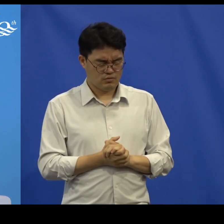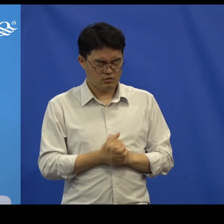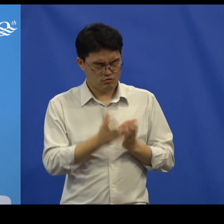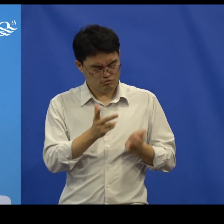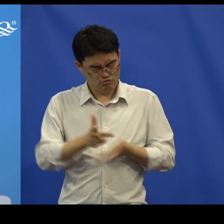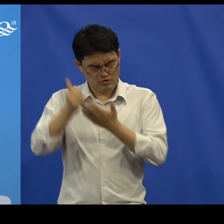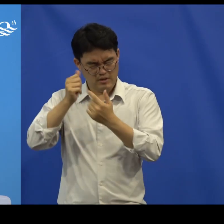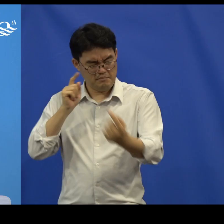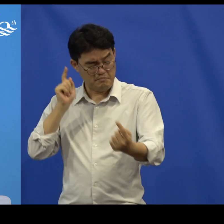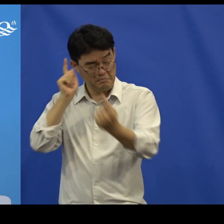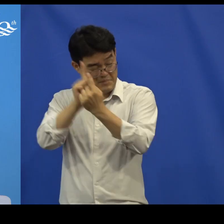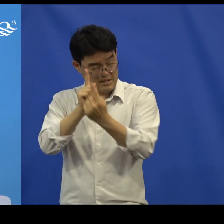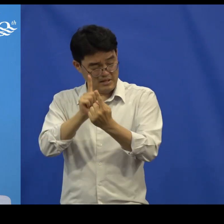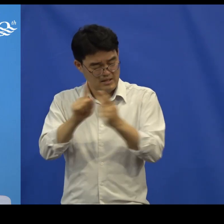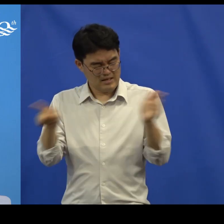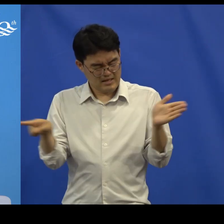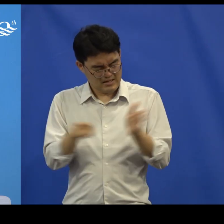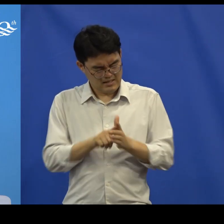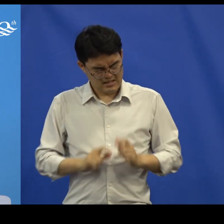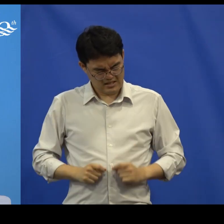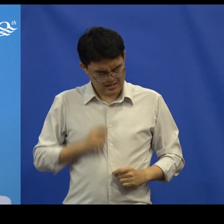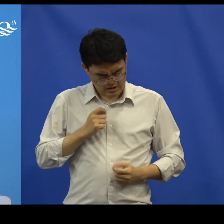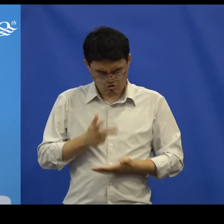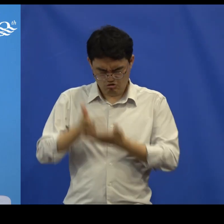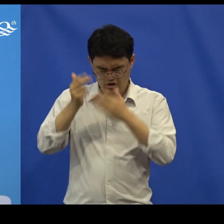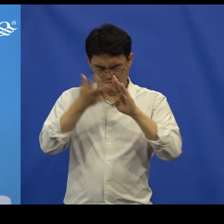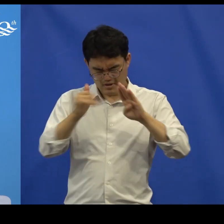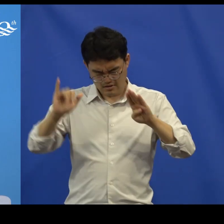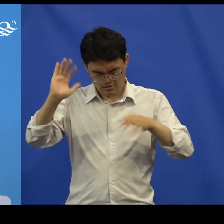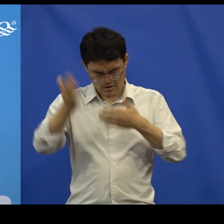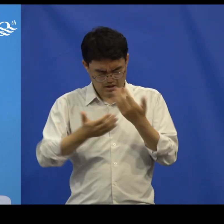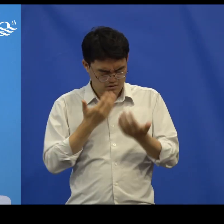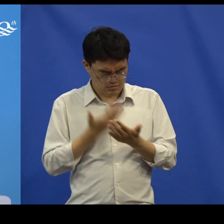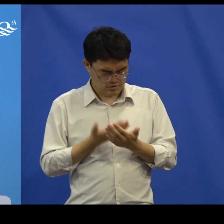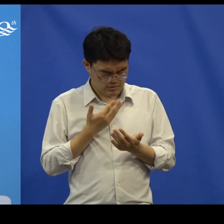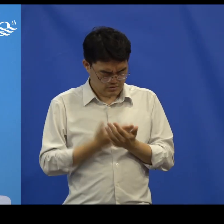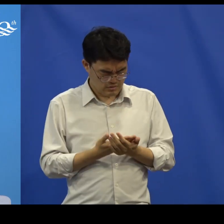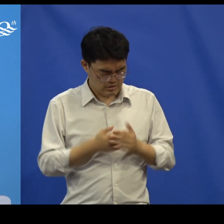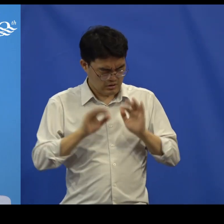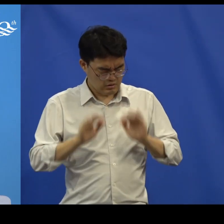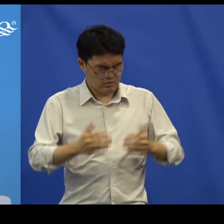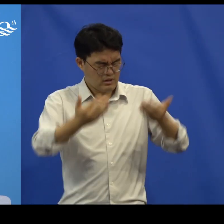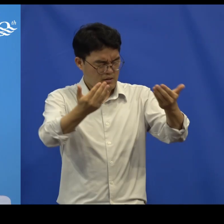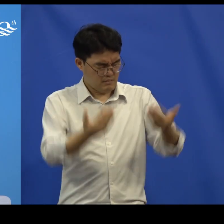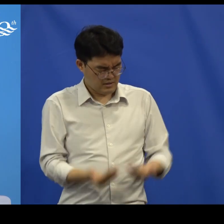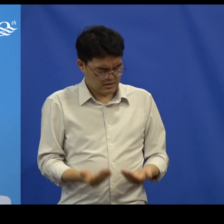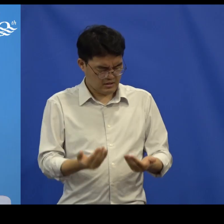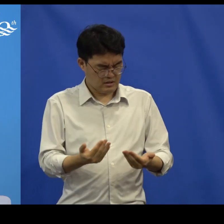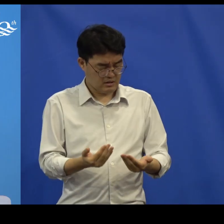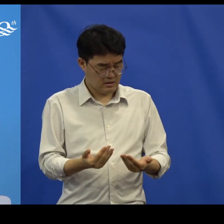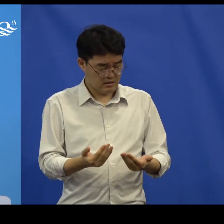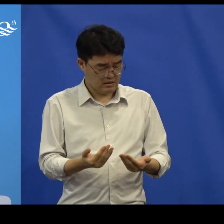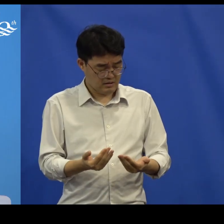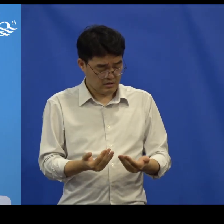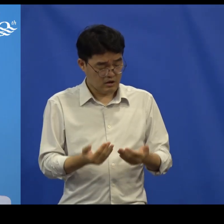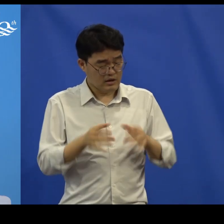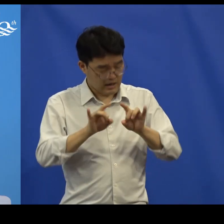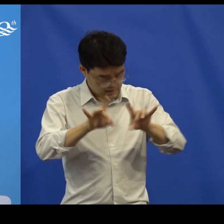주님 맞이하는 신실한 주의 백성들 되게 하시고, 오늘 주어진 자리에서 그날을